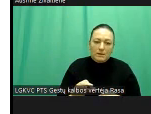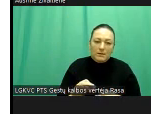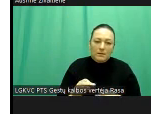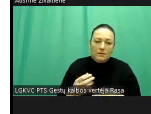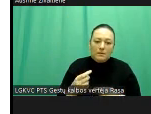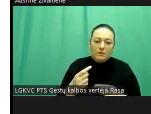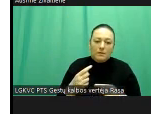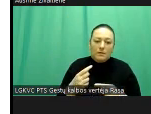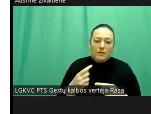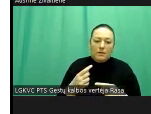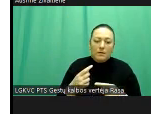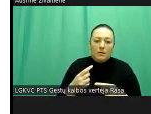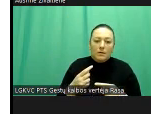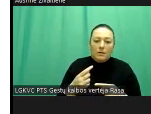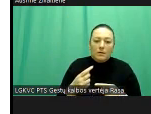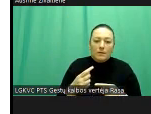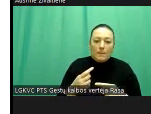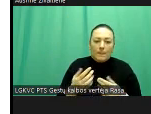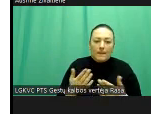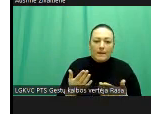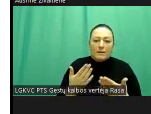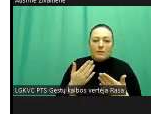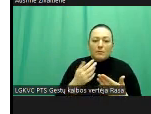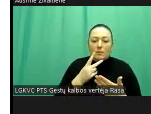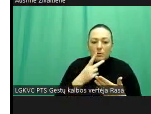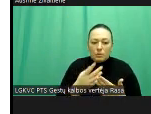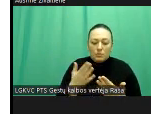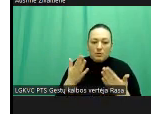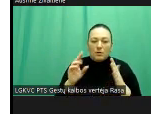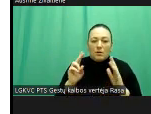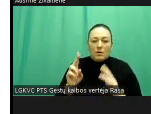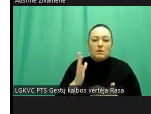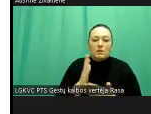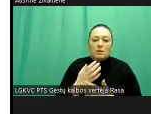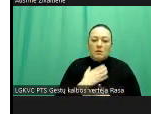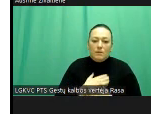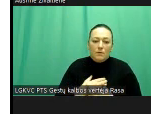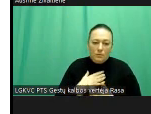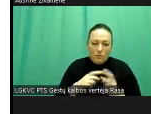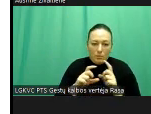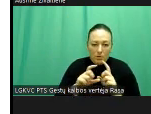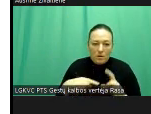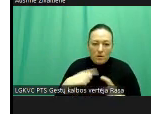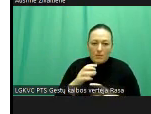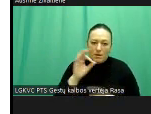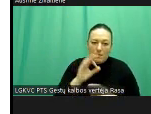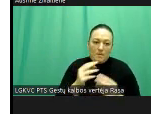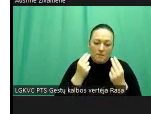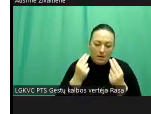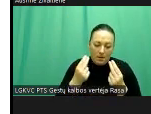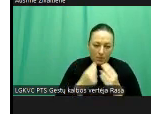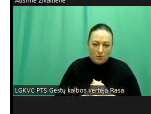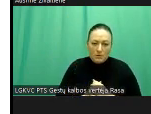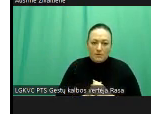dalyko į kitą ir palaikant, aišku, tai, kas aktualu mokyklams, kalbant apie dalykus.